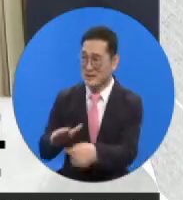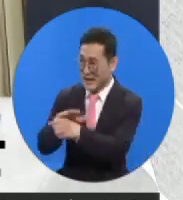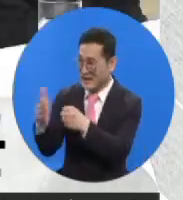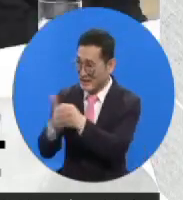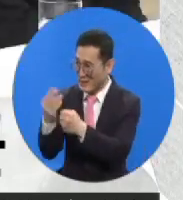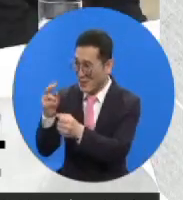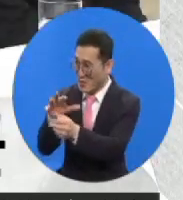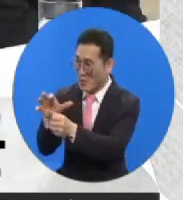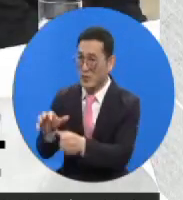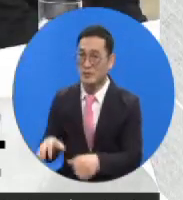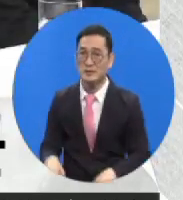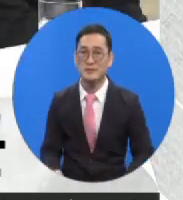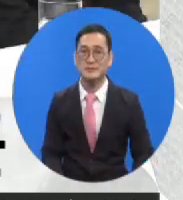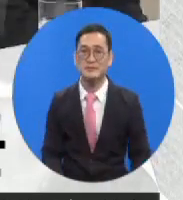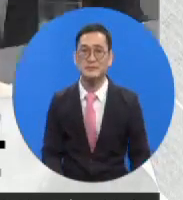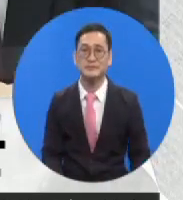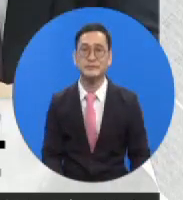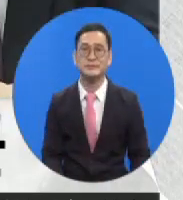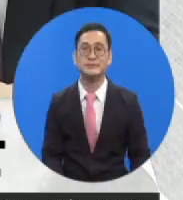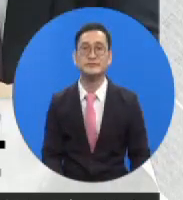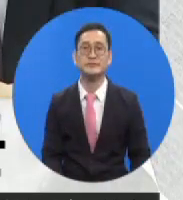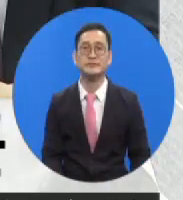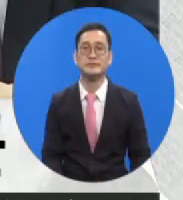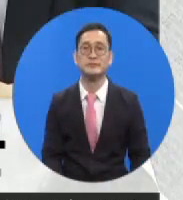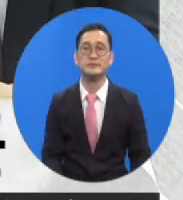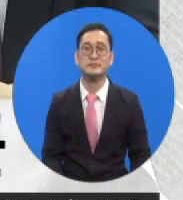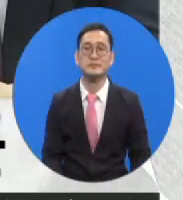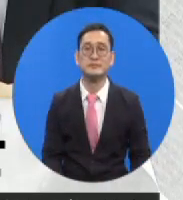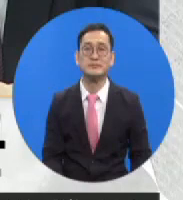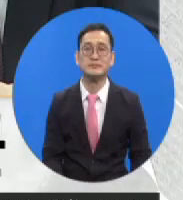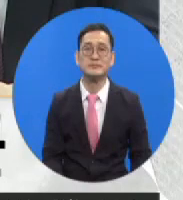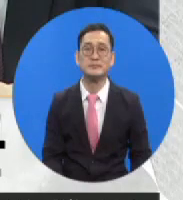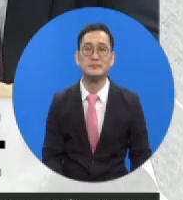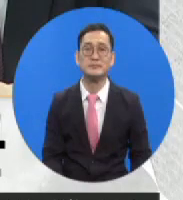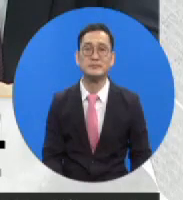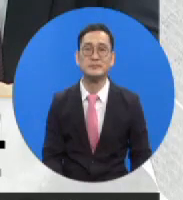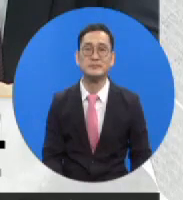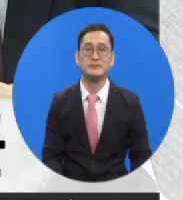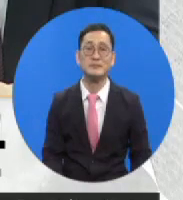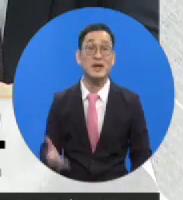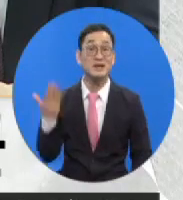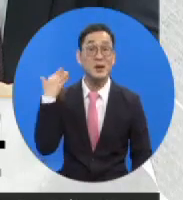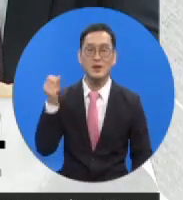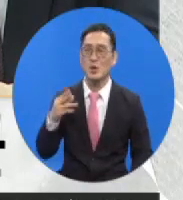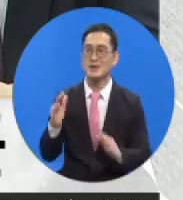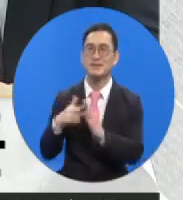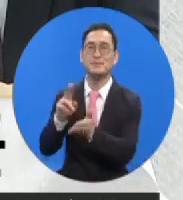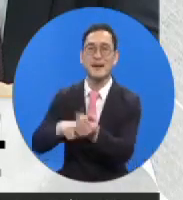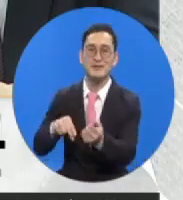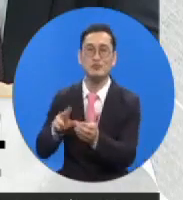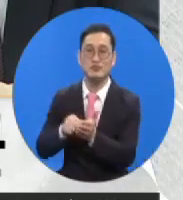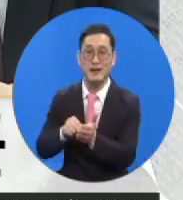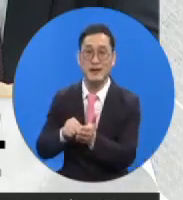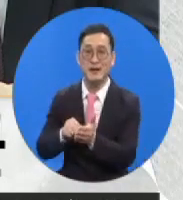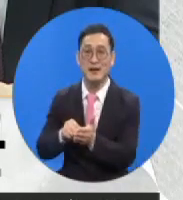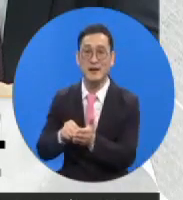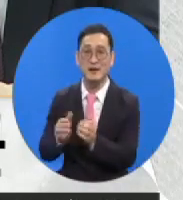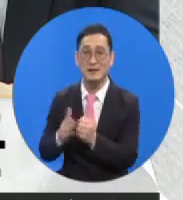그때 옛날에 우리 한번 이야기 나오지 않았었나요? 뭐 윤석열과 금태섭만 집팔았다. 그리고 대통령이 고위공직자든지 예.